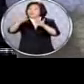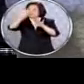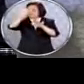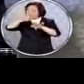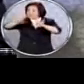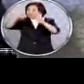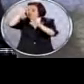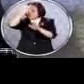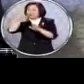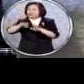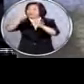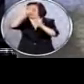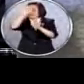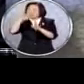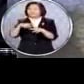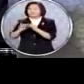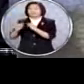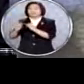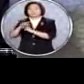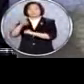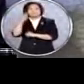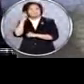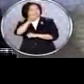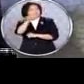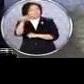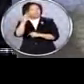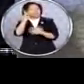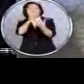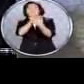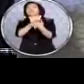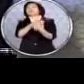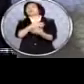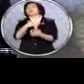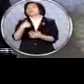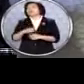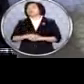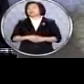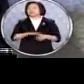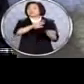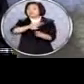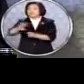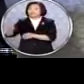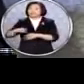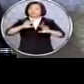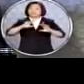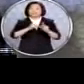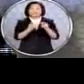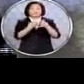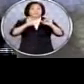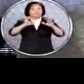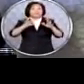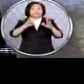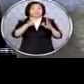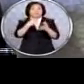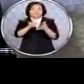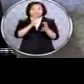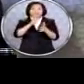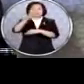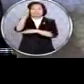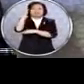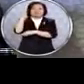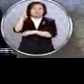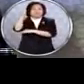有做到，社会上对这点的观感非常的清楚。你也说过国民党不是中华民国是流亡政府，你现在